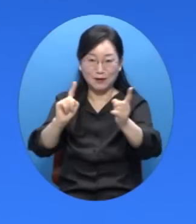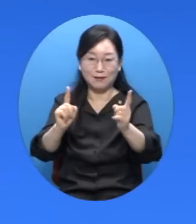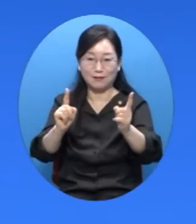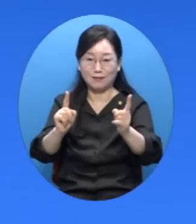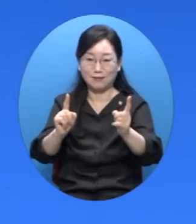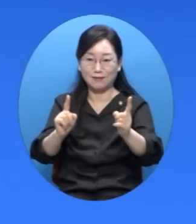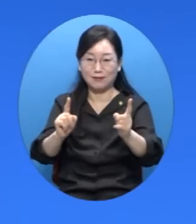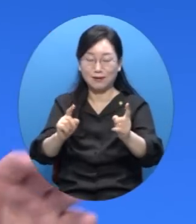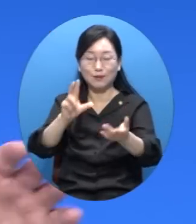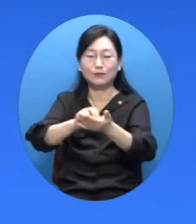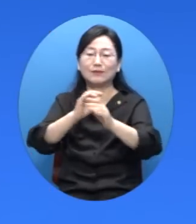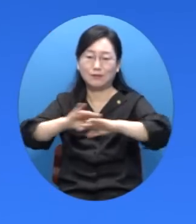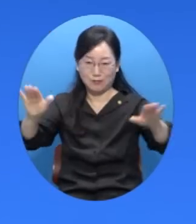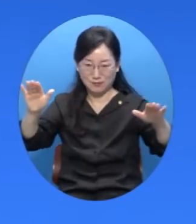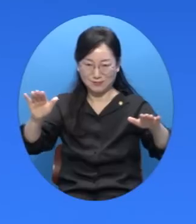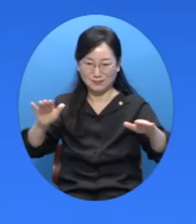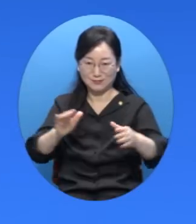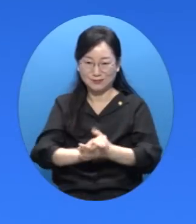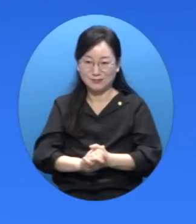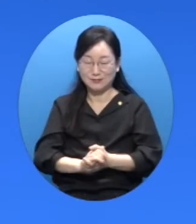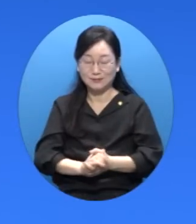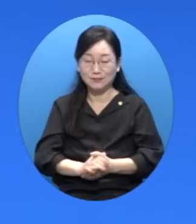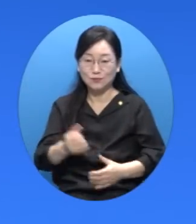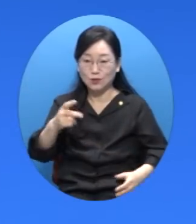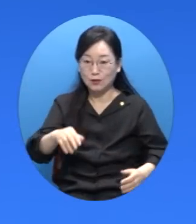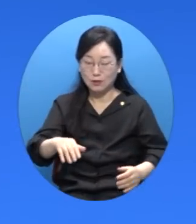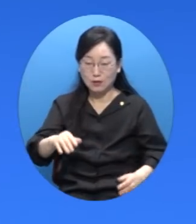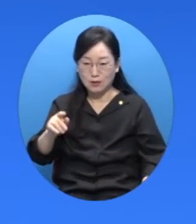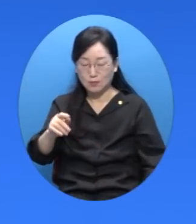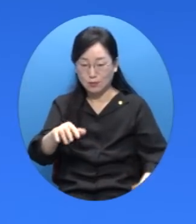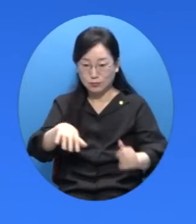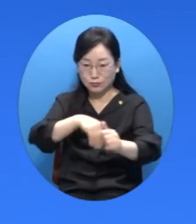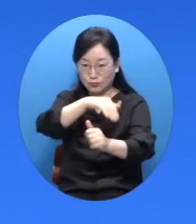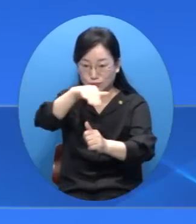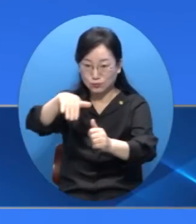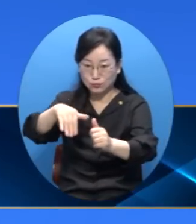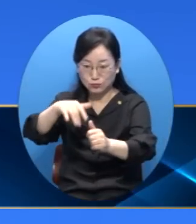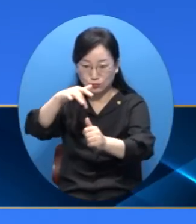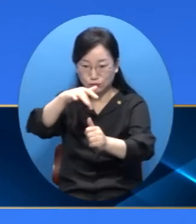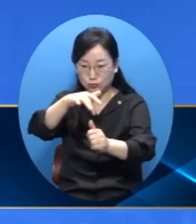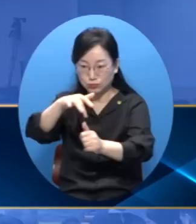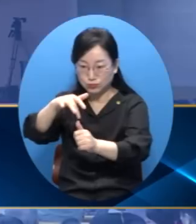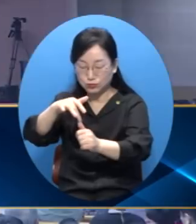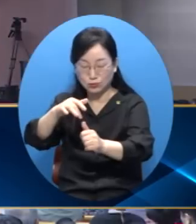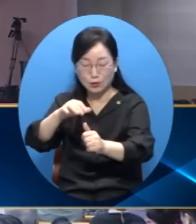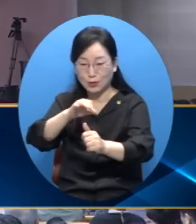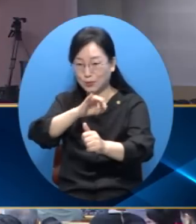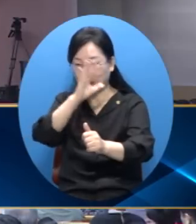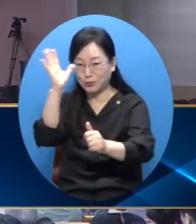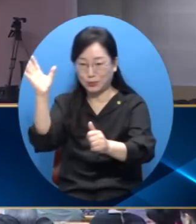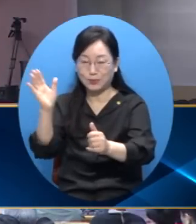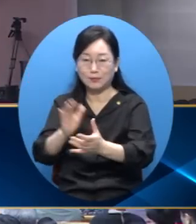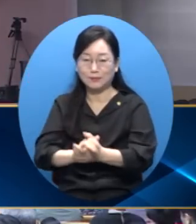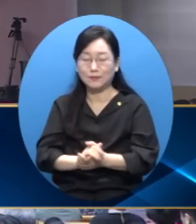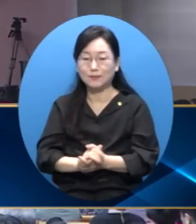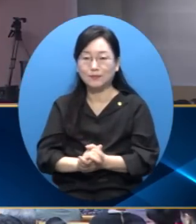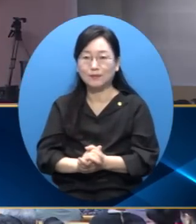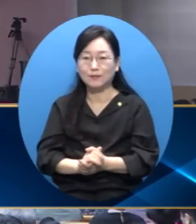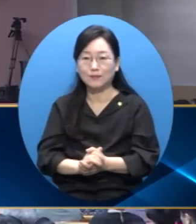것입니다. 모든 문제 해결될 것입니다. 그리고 우리를 둘러싸고 있는 모든 귀신이 쫓겨나게 될 것입니다.